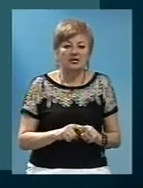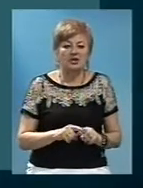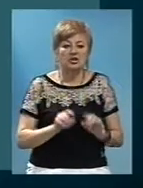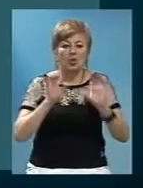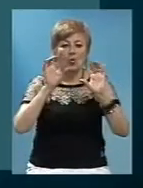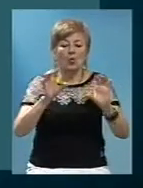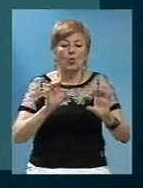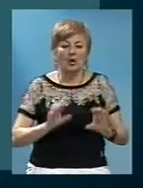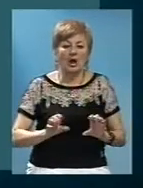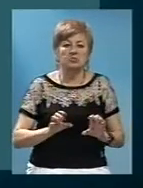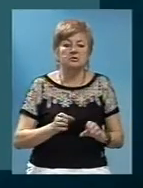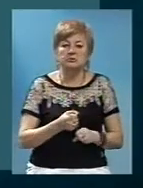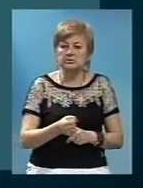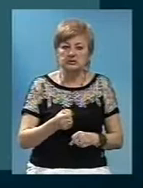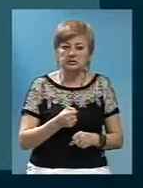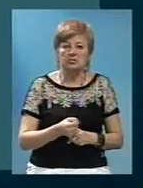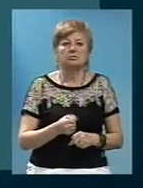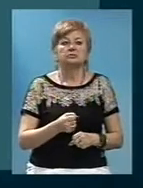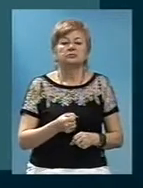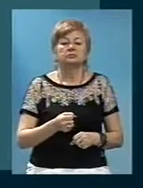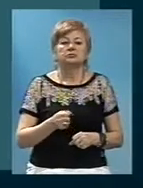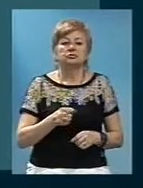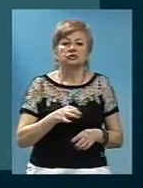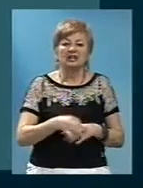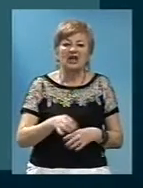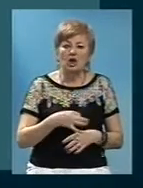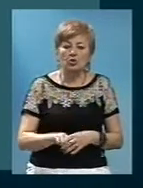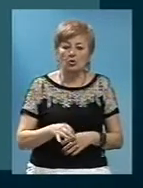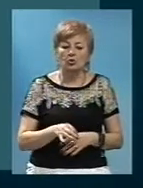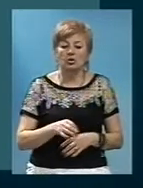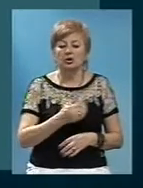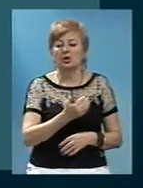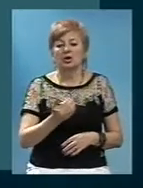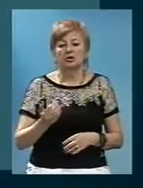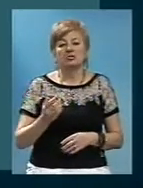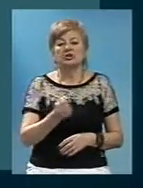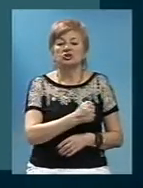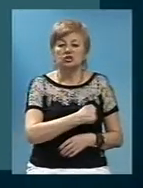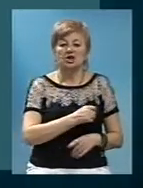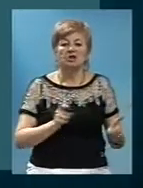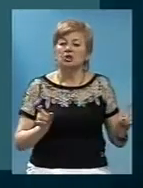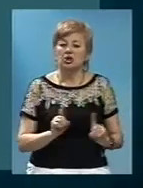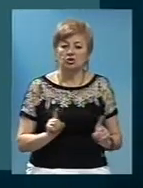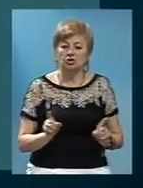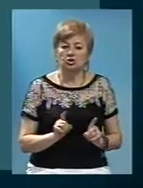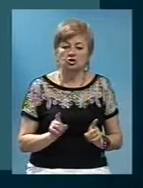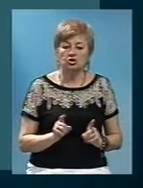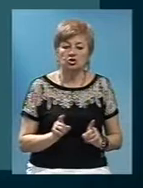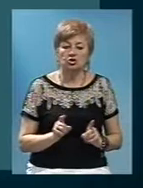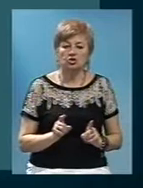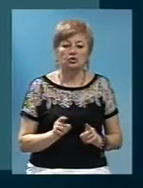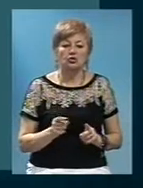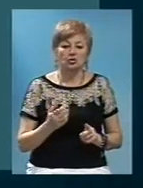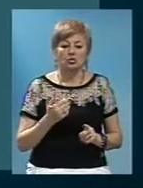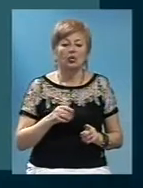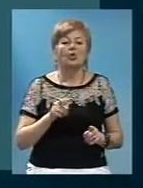узаконеного насильства, з узаконеного терору. І мені дуже шкода, що світ не пам'ятає